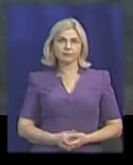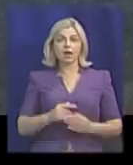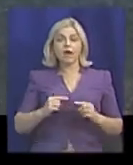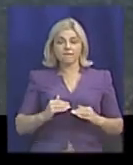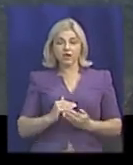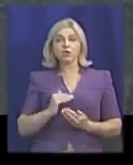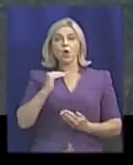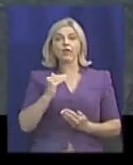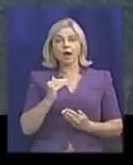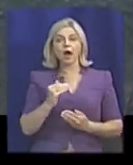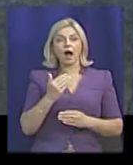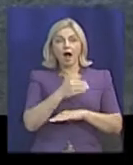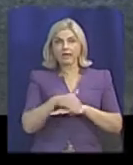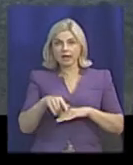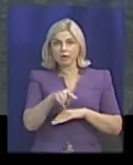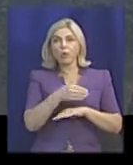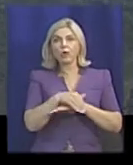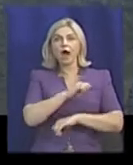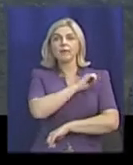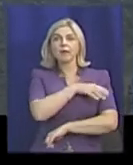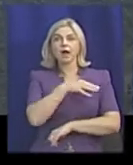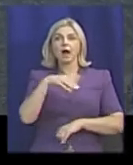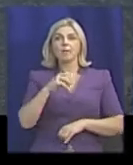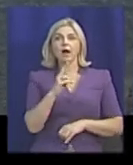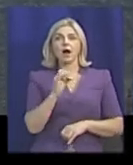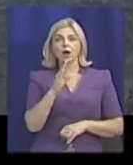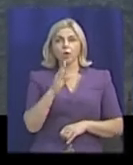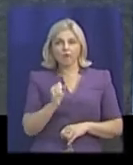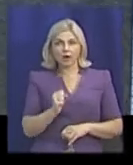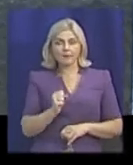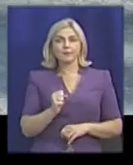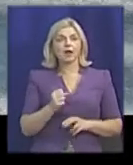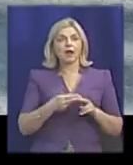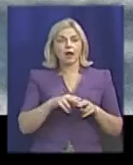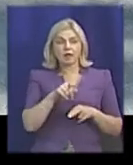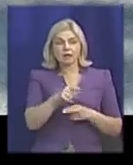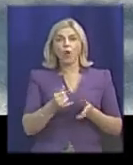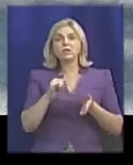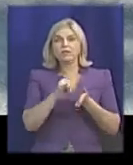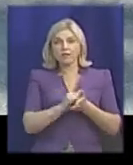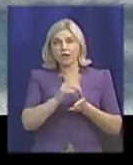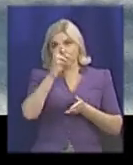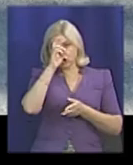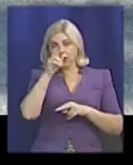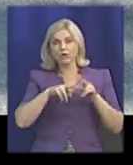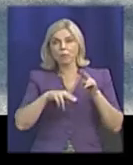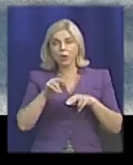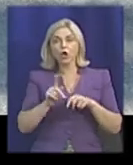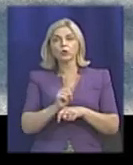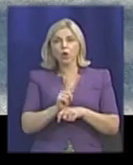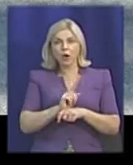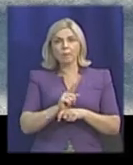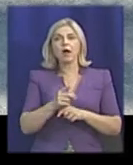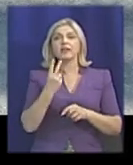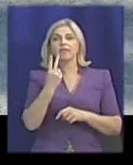Висота цього заїзду за адресою вулиця Адмірала Макарова, 2, 7 см. Замість встановлених державними будівельними нормами